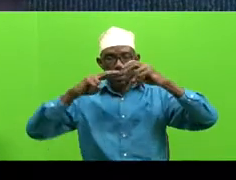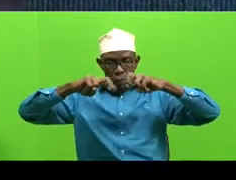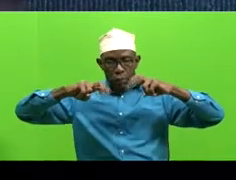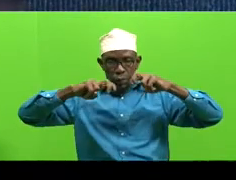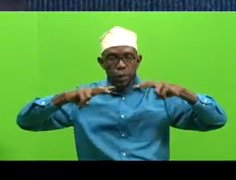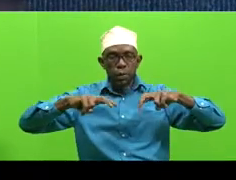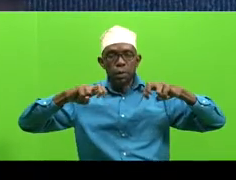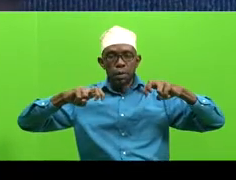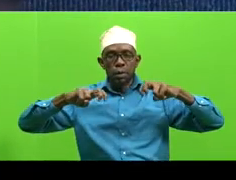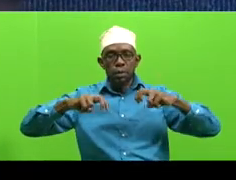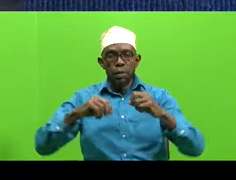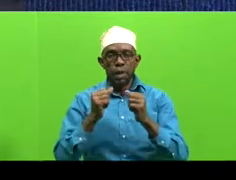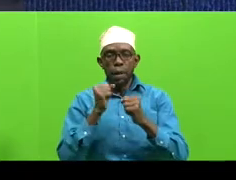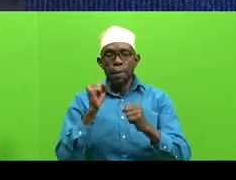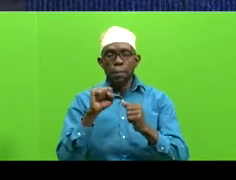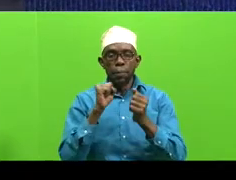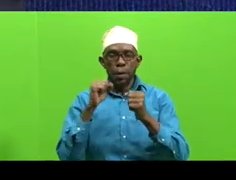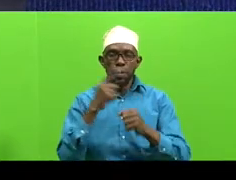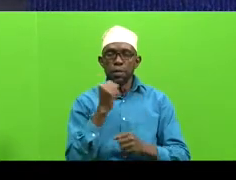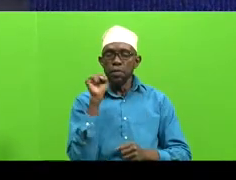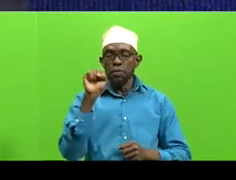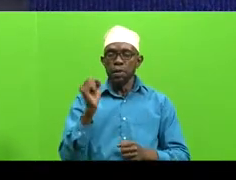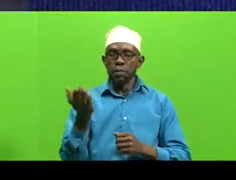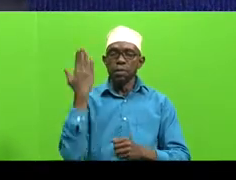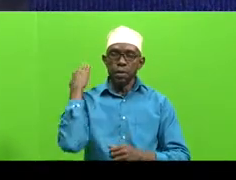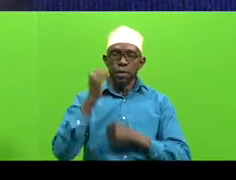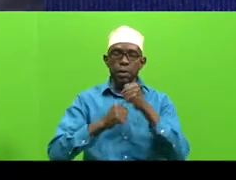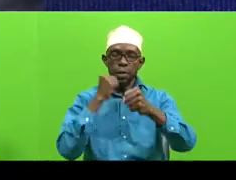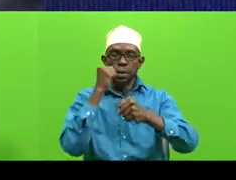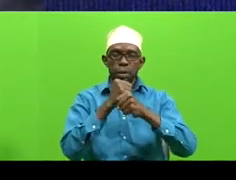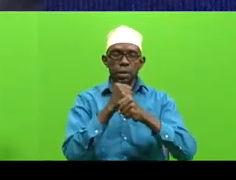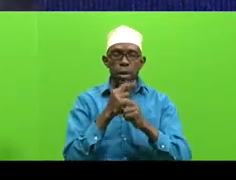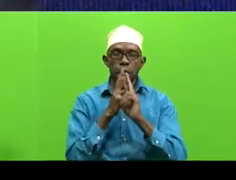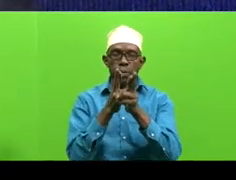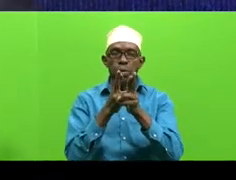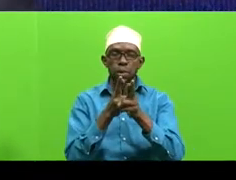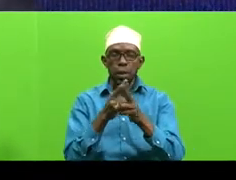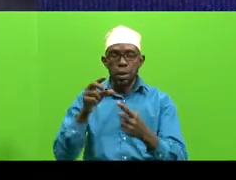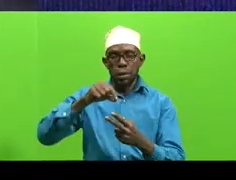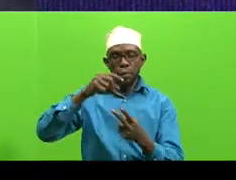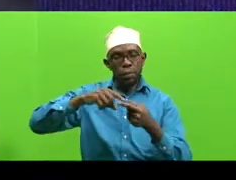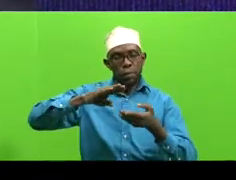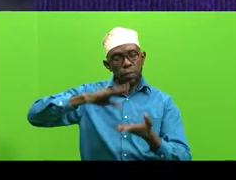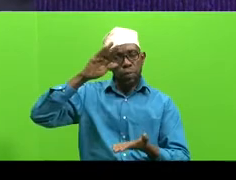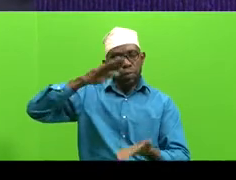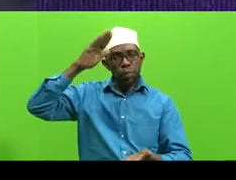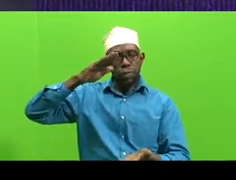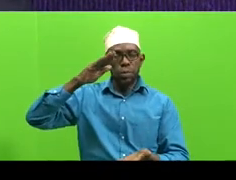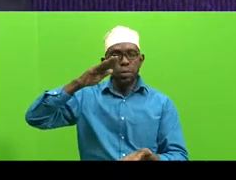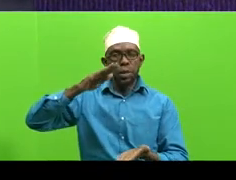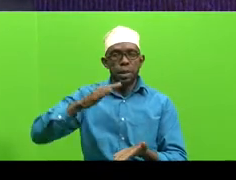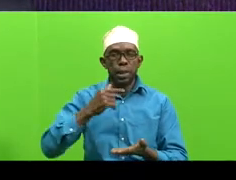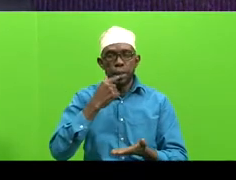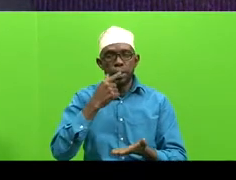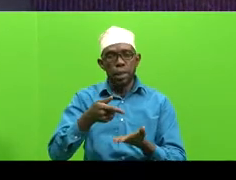Geopoll mwezi wa 5 last year, ikatoa ripoti yake, ilikuwa kwamba ilikuwa imepeak. Lakini sasa ukisikia kama vile watu